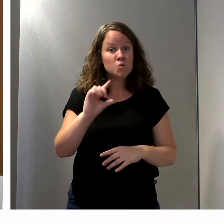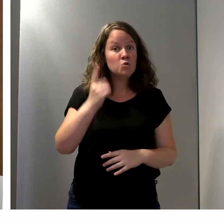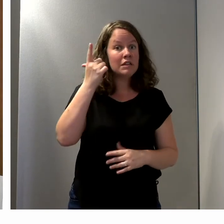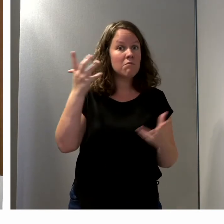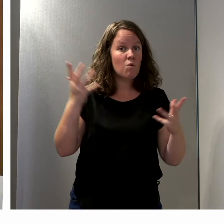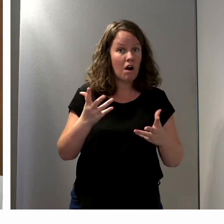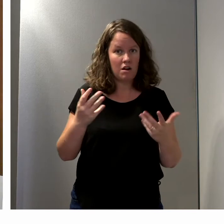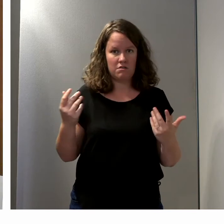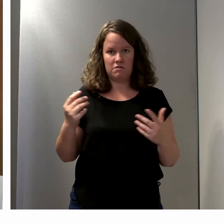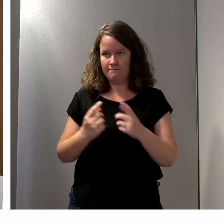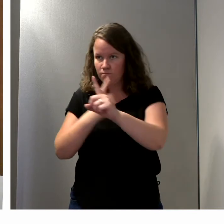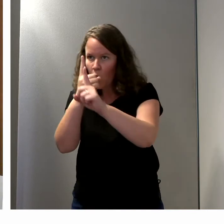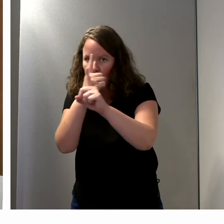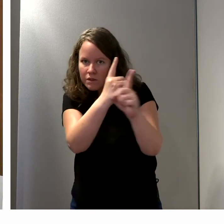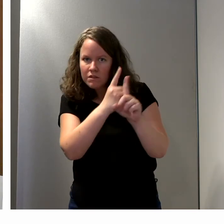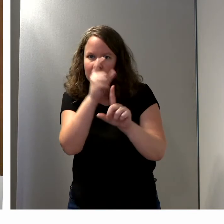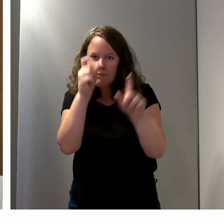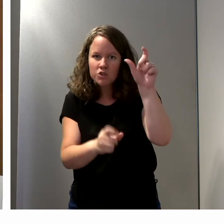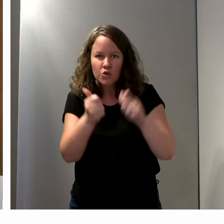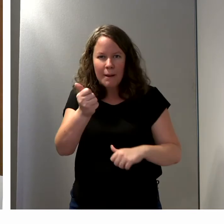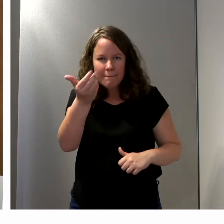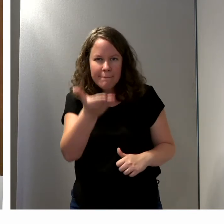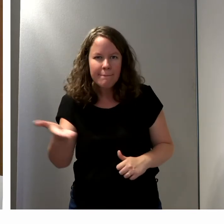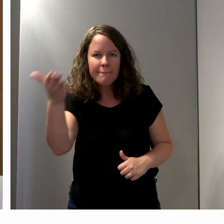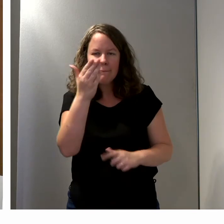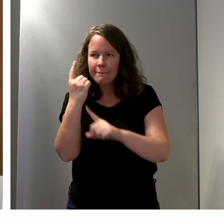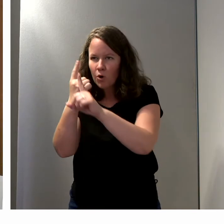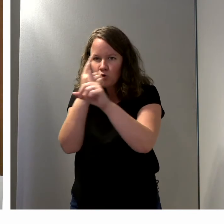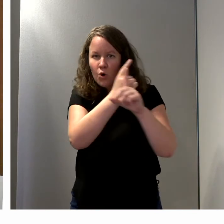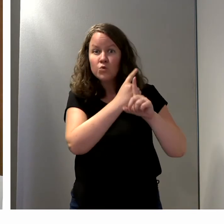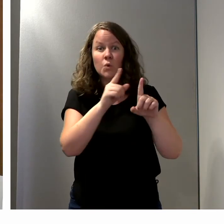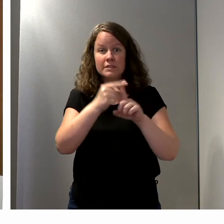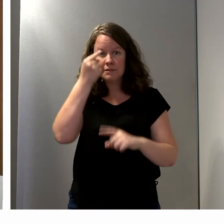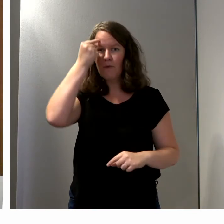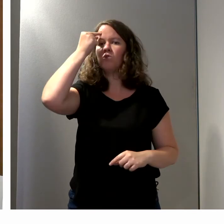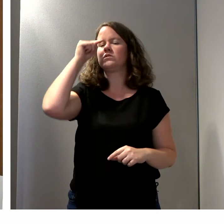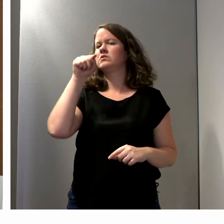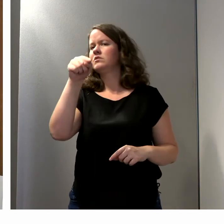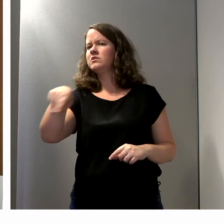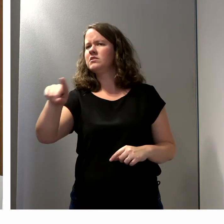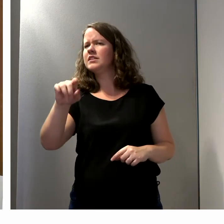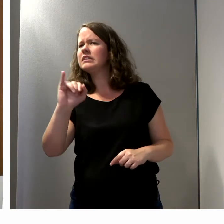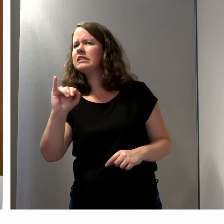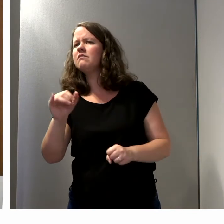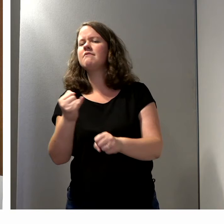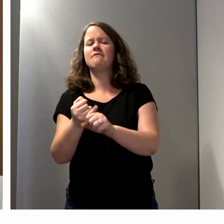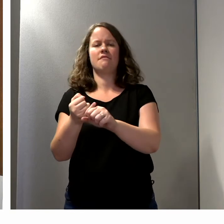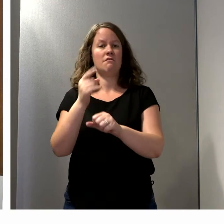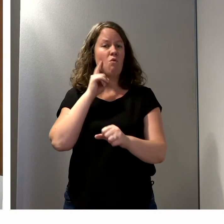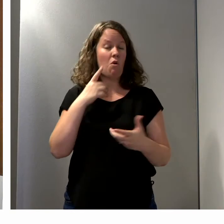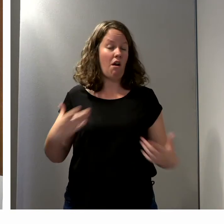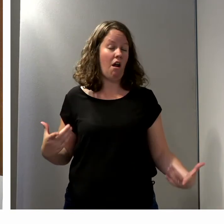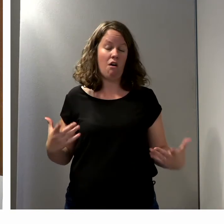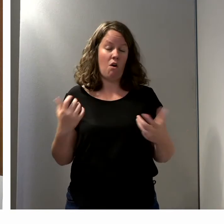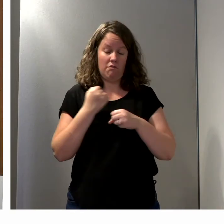rencontre des utilisateurs. C'est aussi se rappeler pour qui on produit les choses, parce qu'aujourd'hui, on vit dans un monde où on est de plus en plus déconnecté.